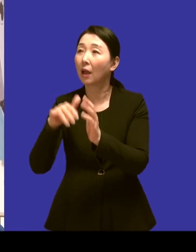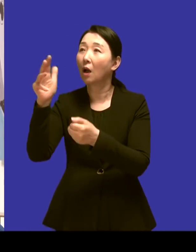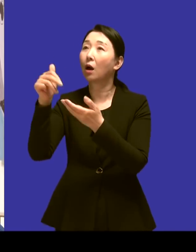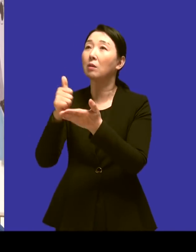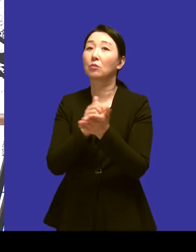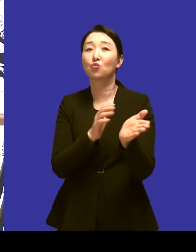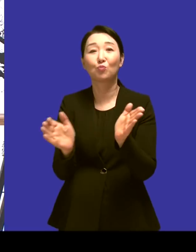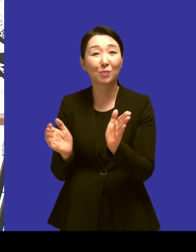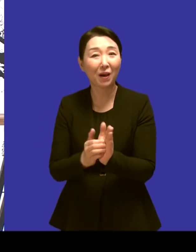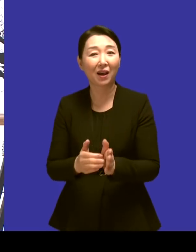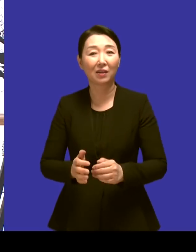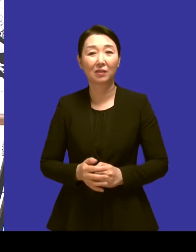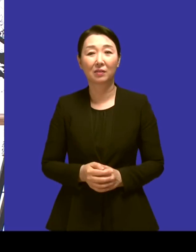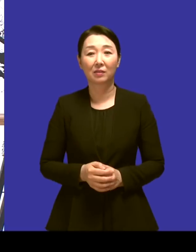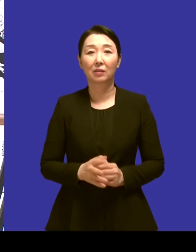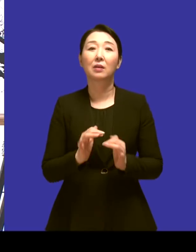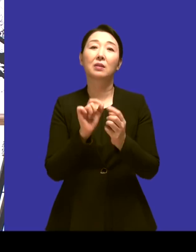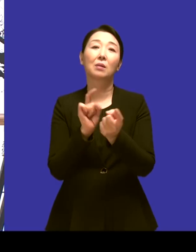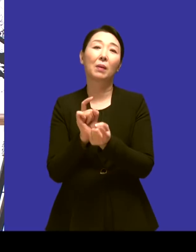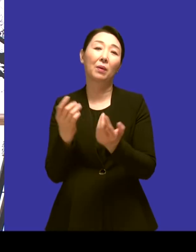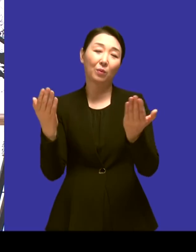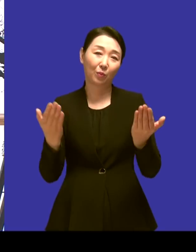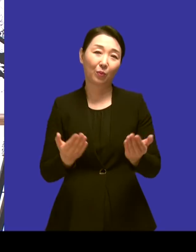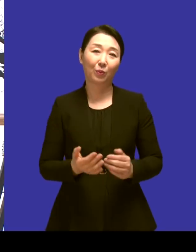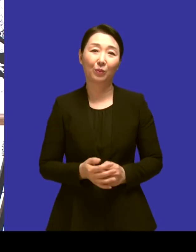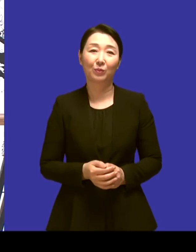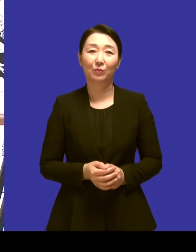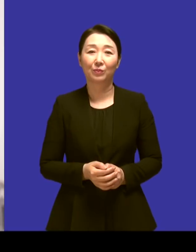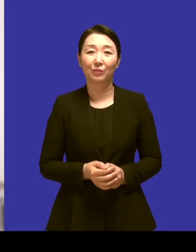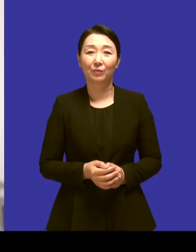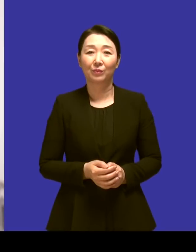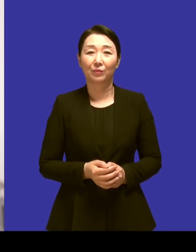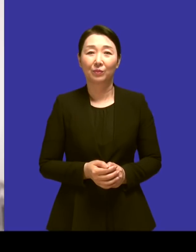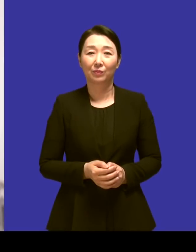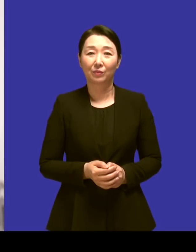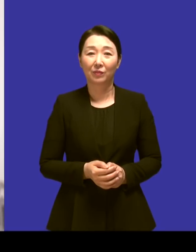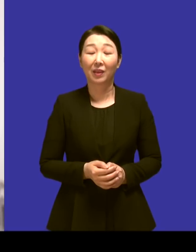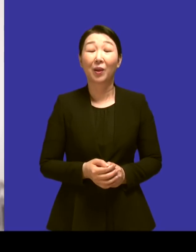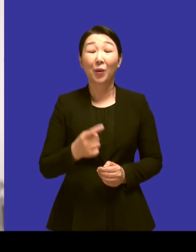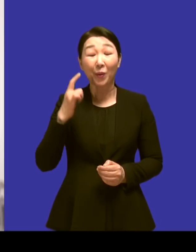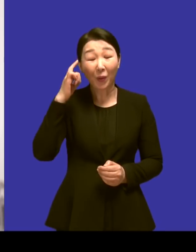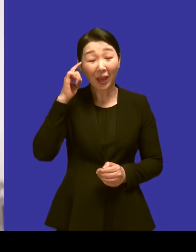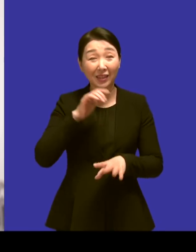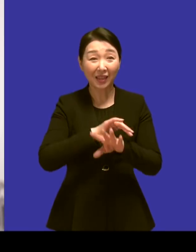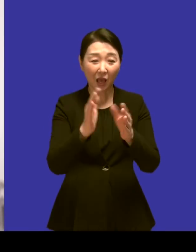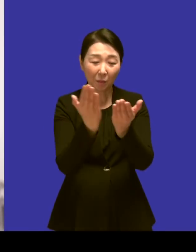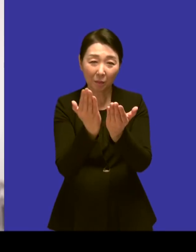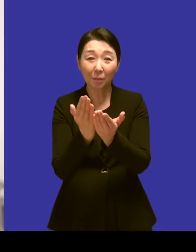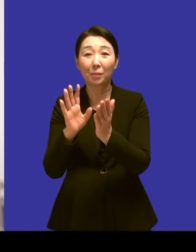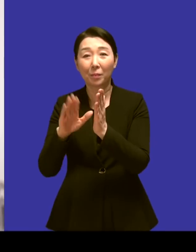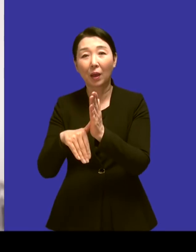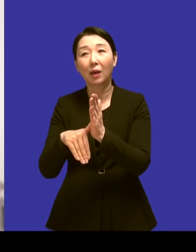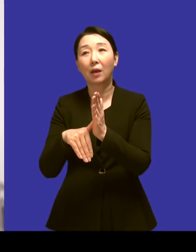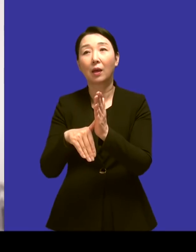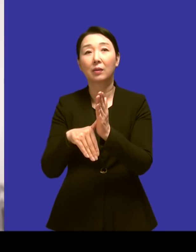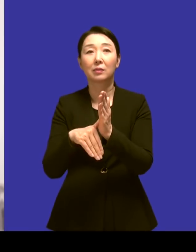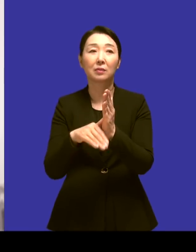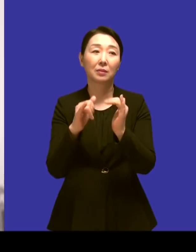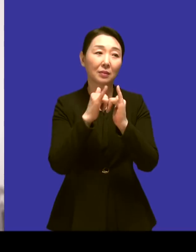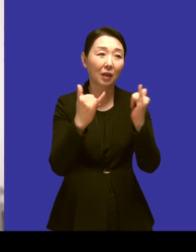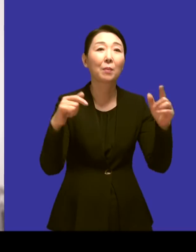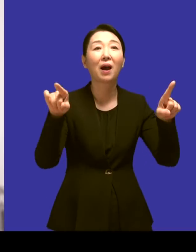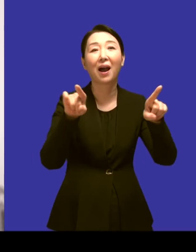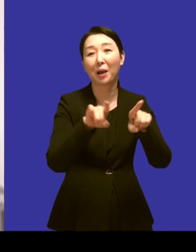희한하게 준비시켜 놓으셨더라고요. 사람 만나게 하셨구나. 사람들 다 준비시켜 놓으시고 딱 적재 요소에 그 사람들이 존재했어요. 그래서 그